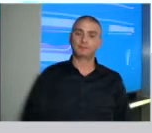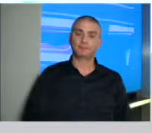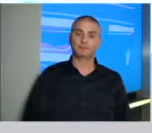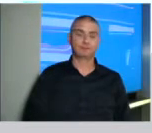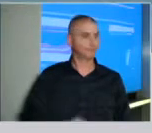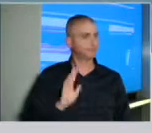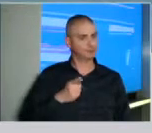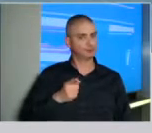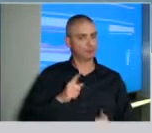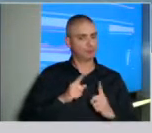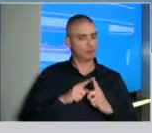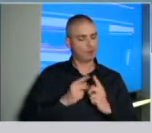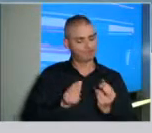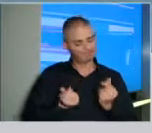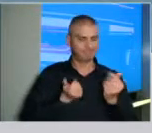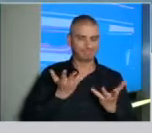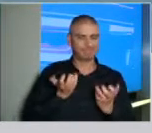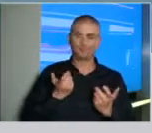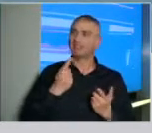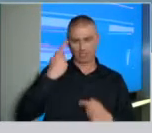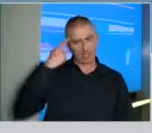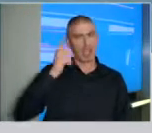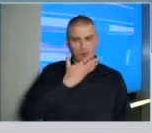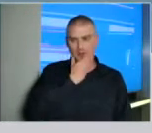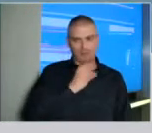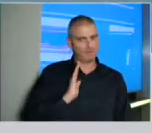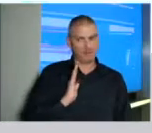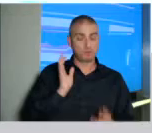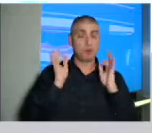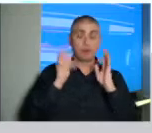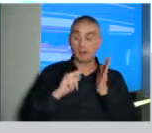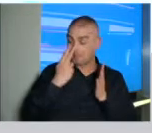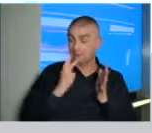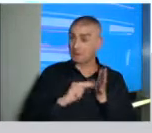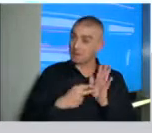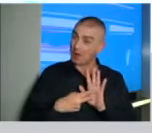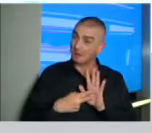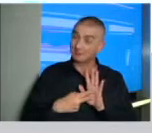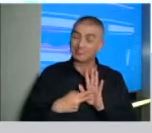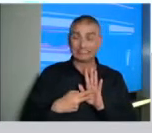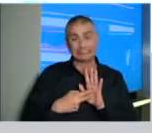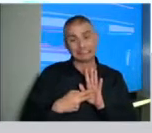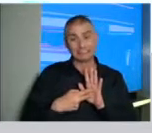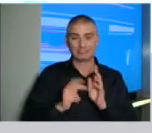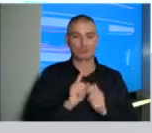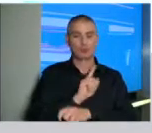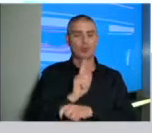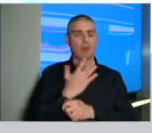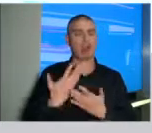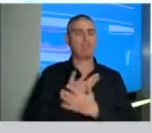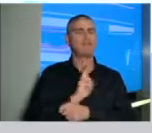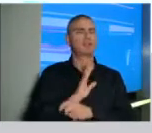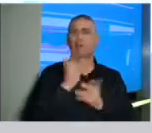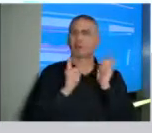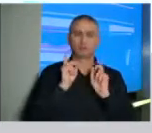יש פה גם איזה ויץ. כן, כן, אני אומר, קריאטיבית יש פה משהו מאוד מאוד מיוחד. פוליטית, השאלה, עידן הפייק ניוז, כמה